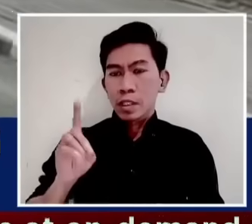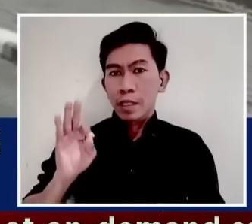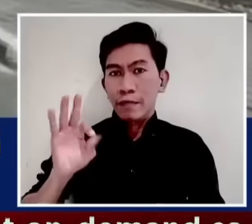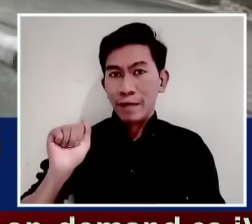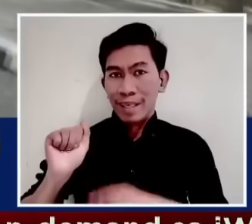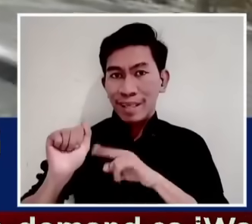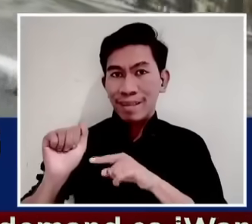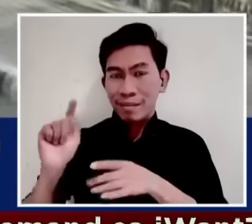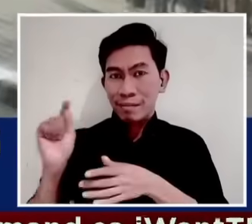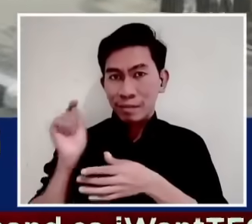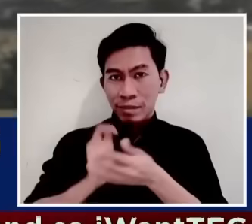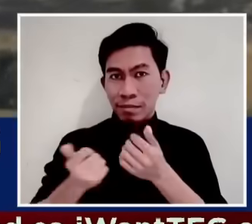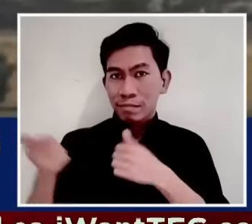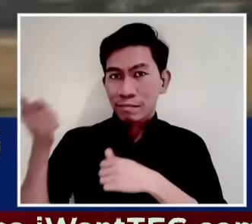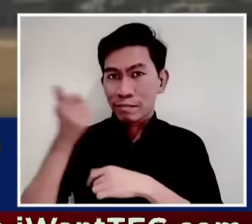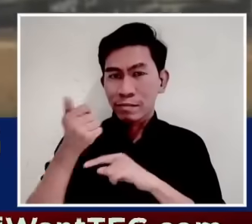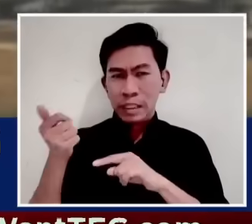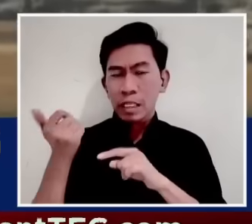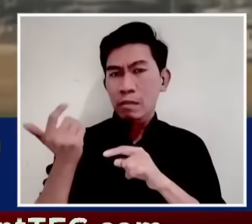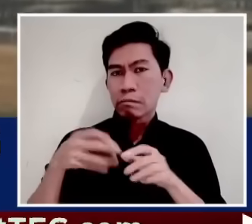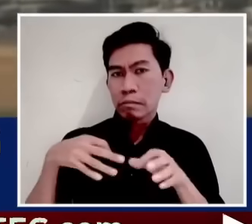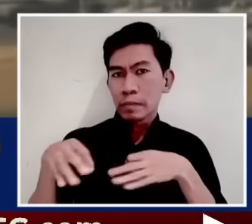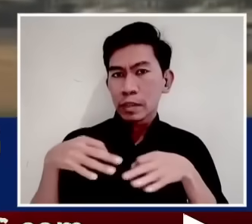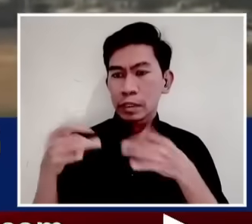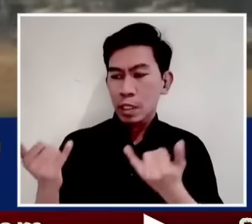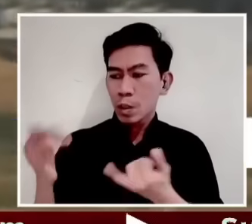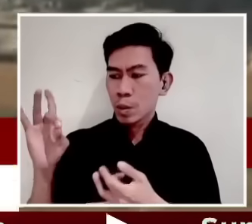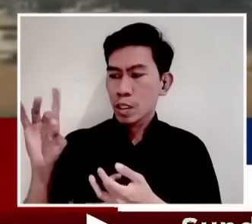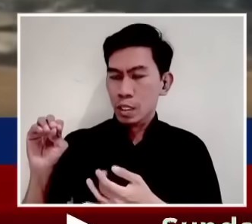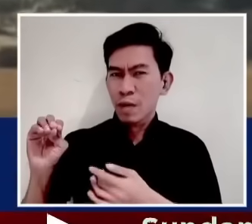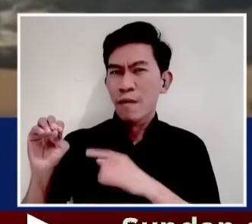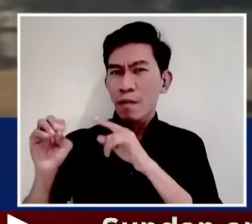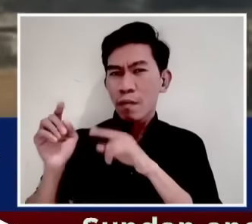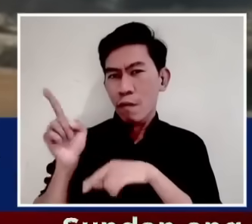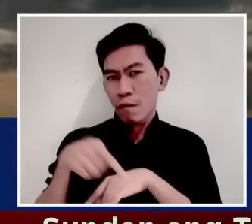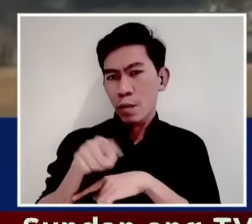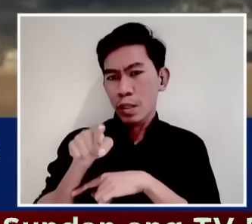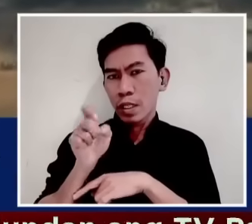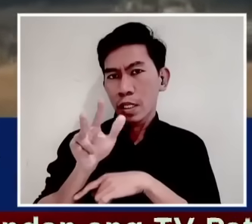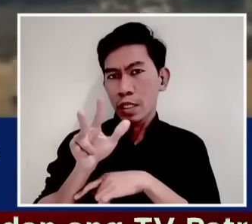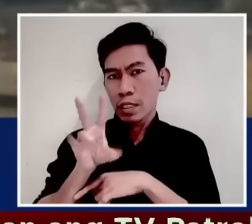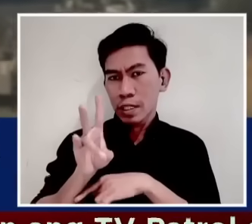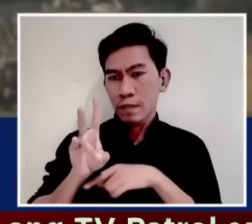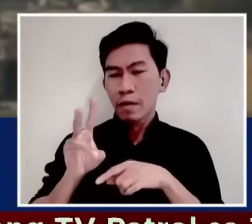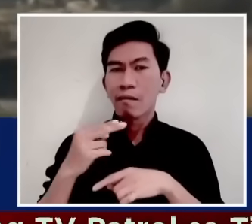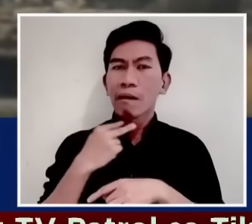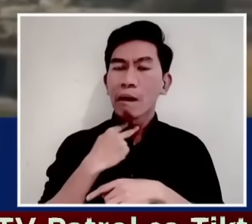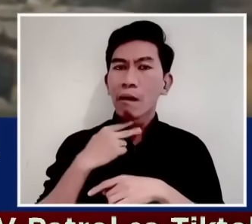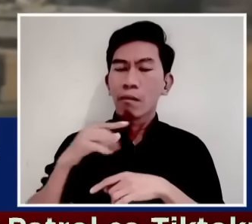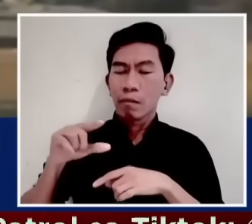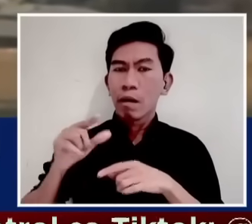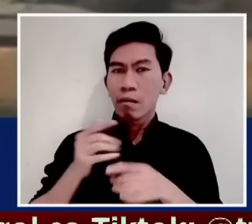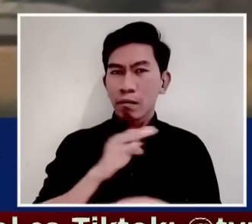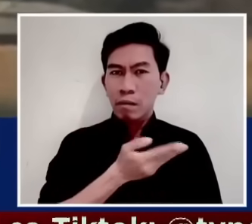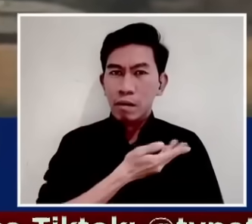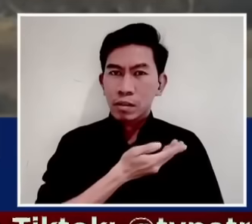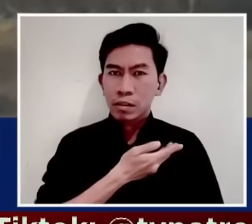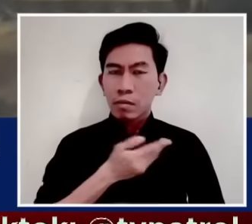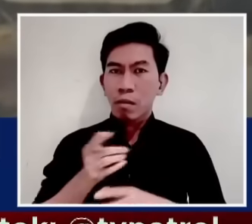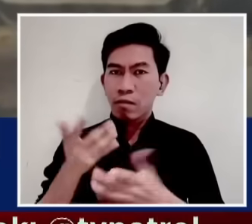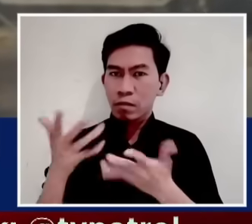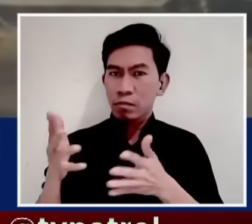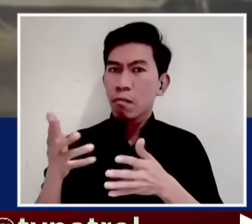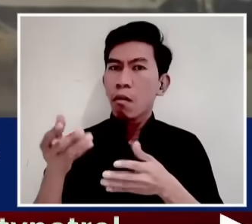na sa ngayon ay halos 80 sa 137 na Pilipino na stranded sa Gaza ang nagsabi na gusto na nilang umuwi